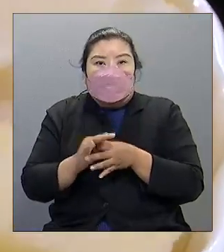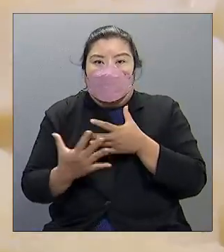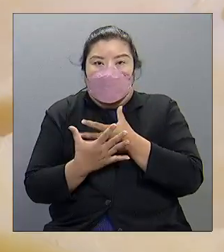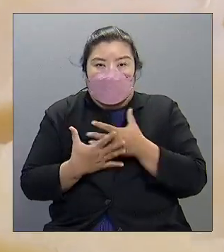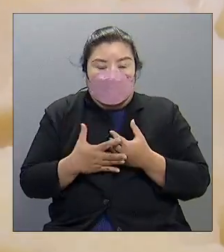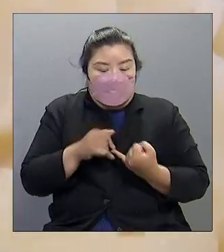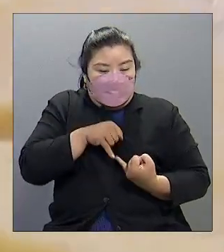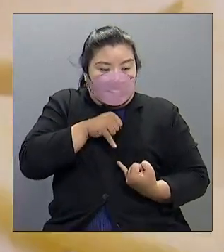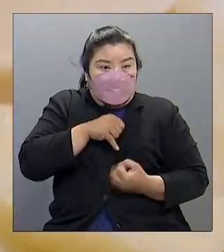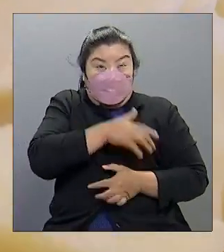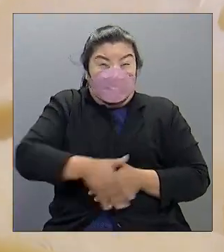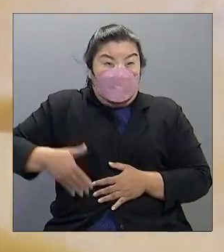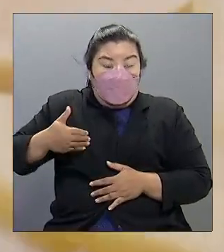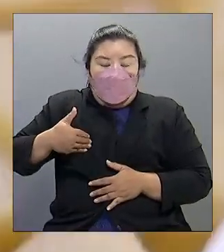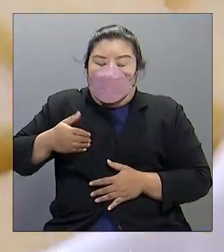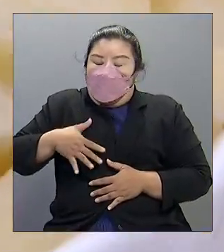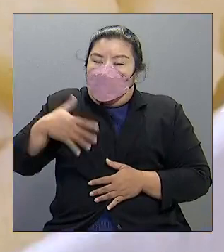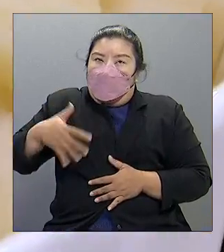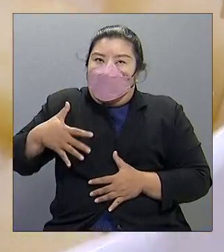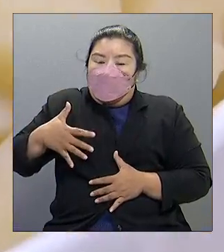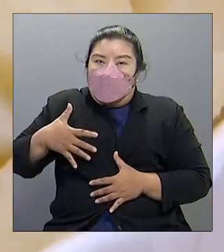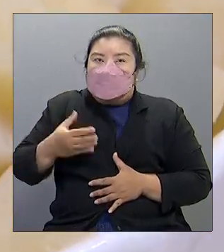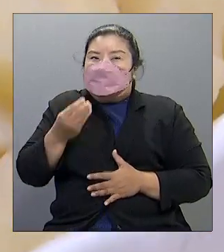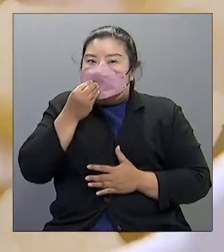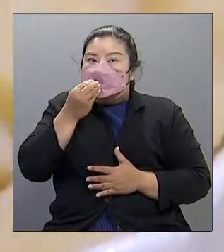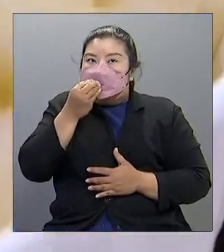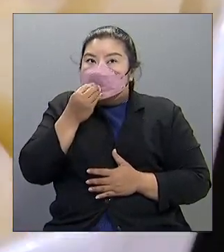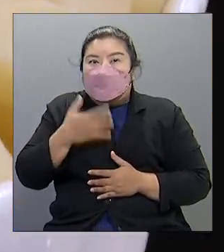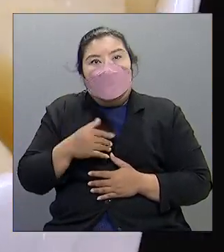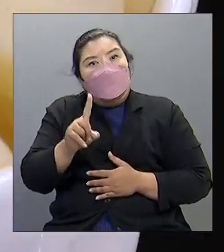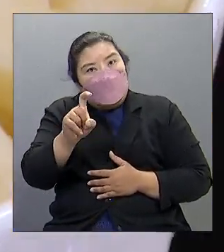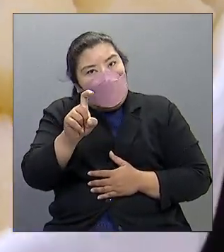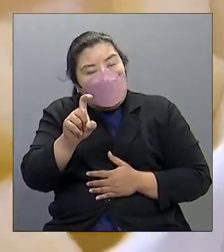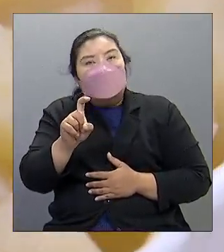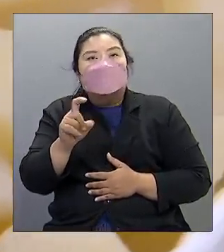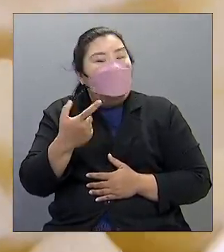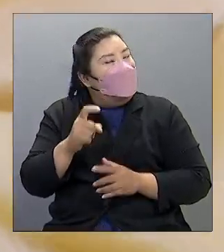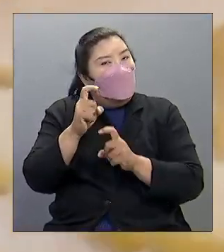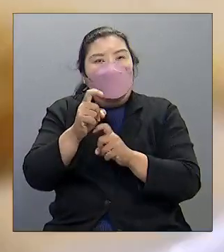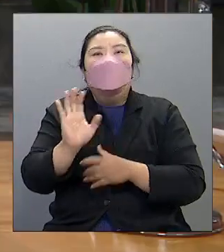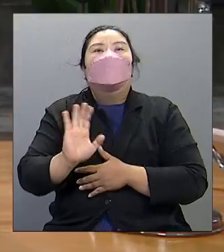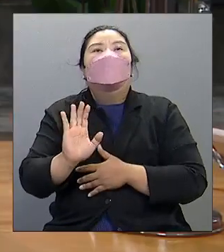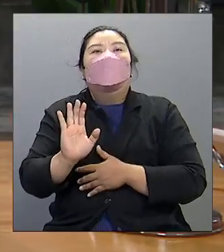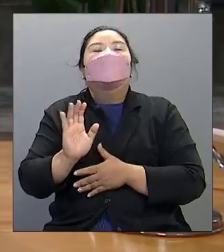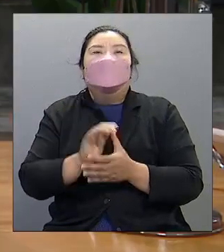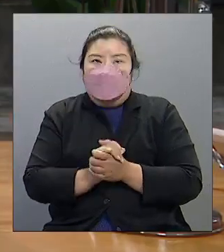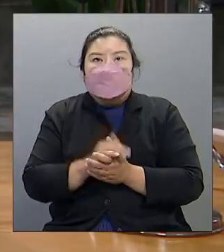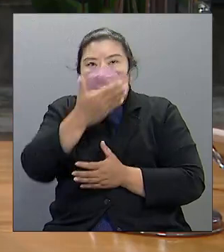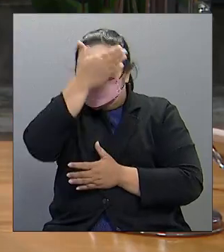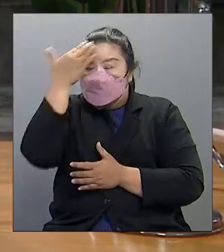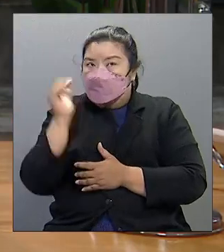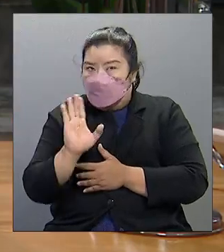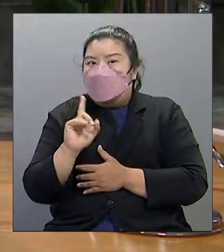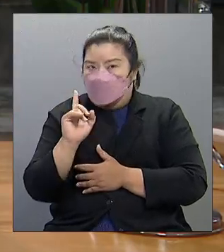ทำใหร่างกขเราคัด Oxygenกลนมากๆจะทำใหเสียชyasวได้เลยค่ะอัตถลายมากๆเลยนะคะอย่าลืมว